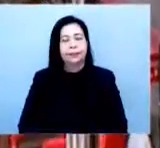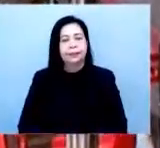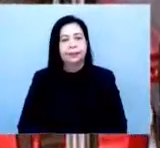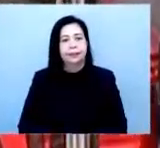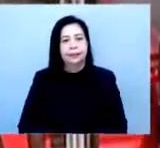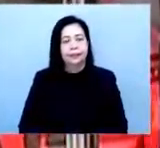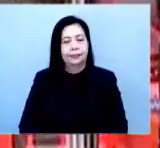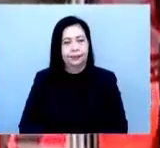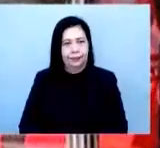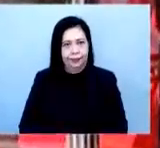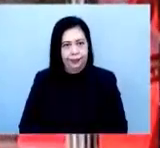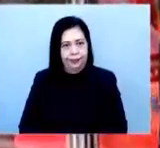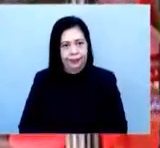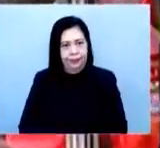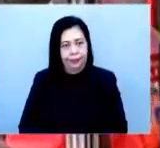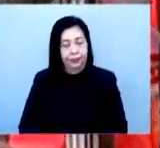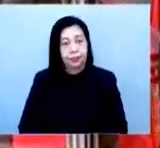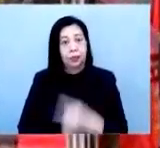Nikki,